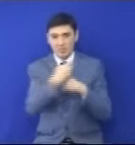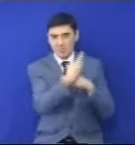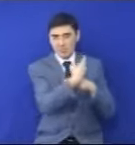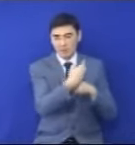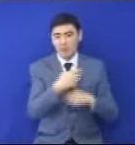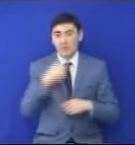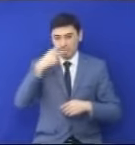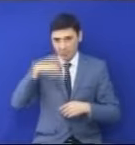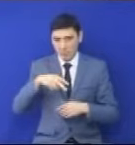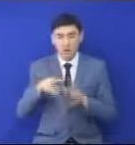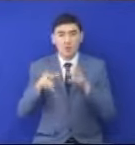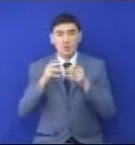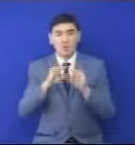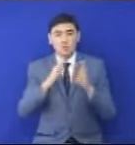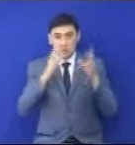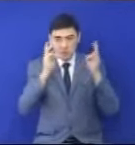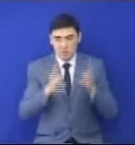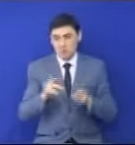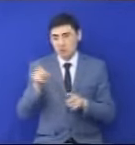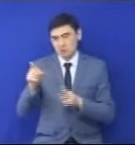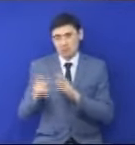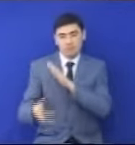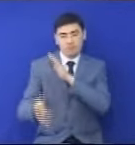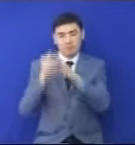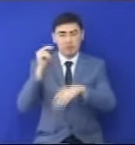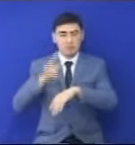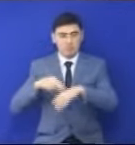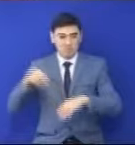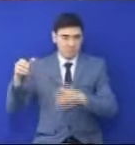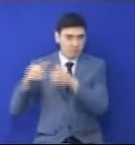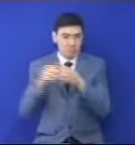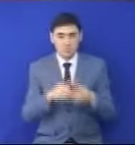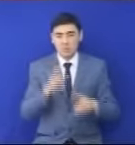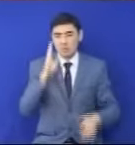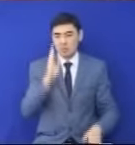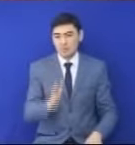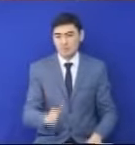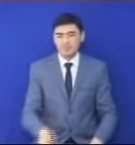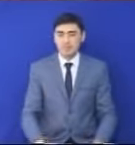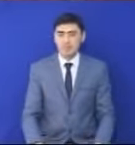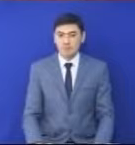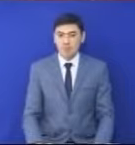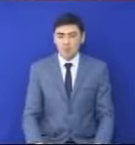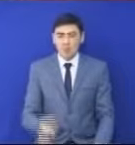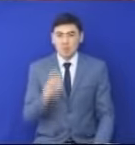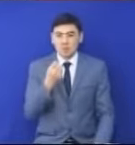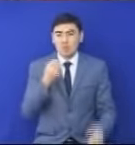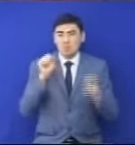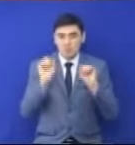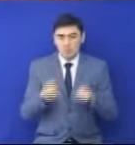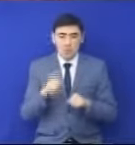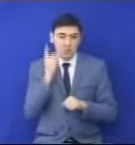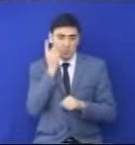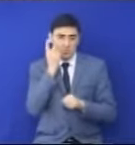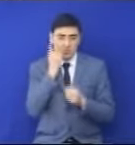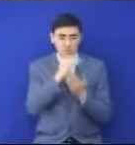бар. Салынып жатқан үйлерді осындай домофондармен жабдықтауға кірісеміз. Смартфонға арнайы қосымша жүктеу арқылы есікті ашуға,